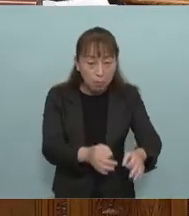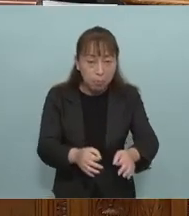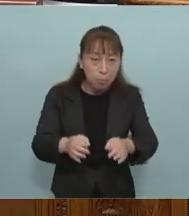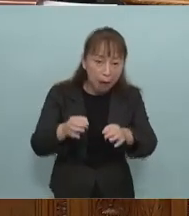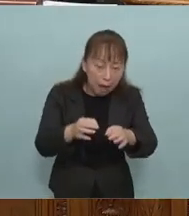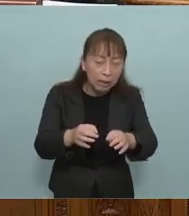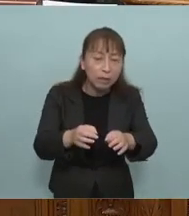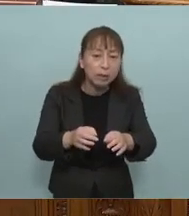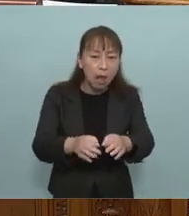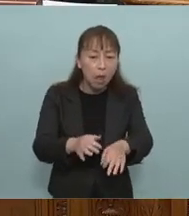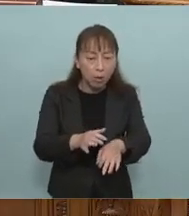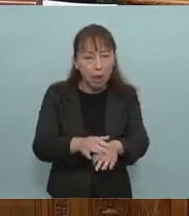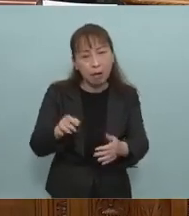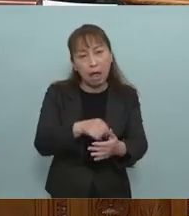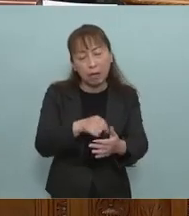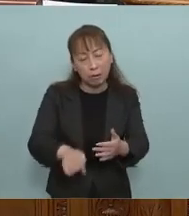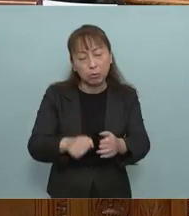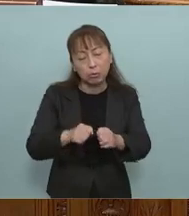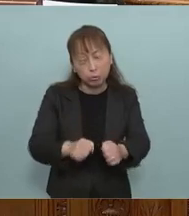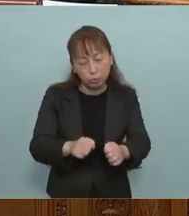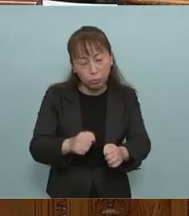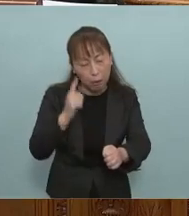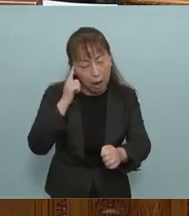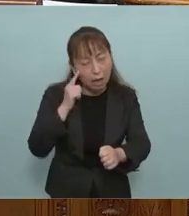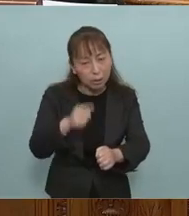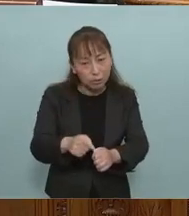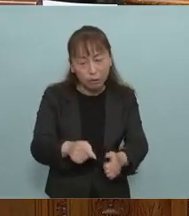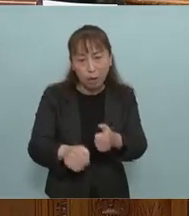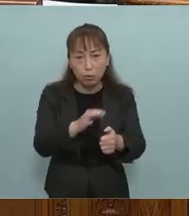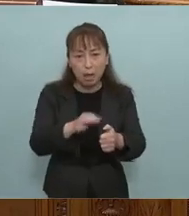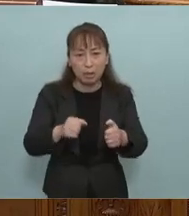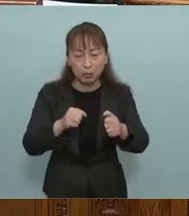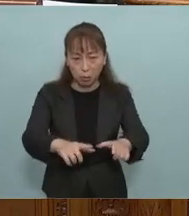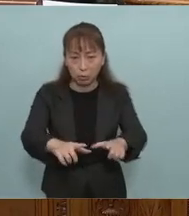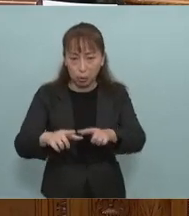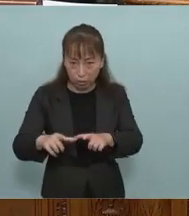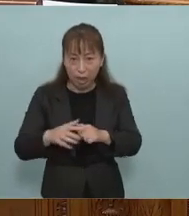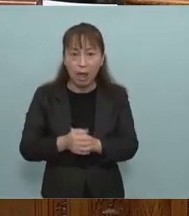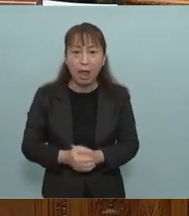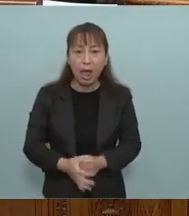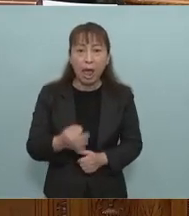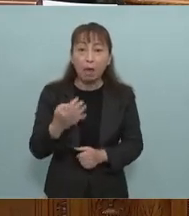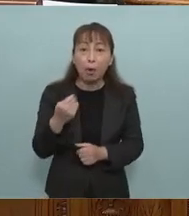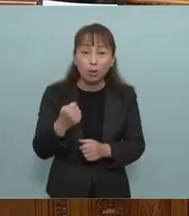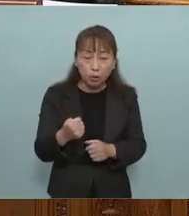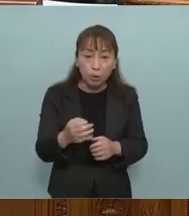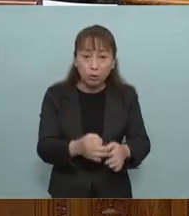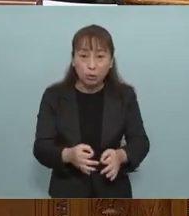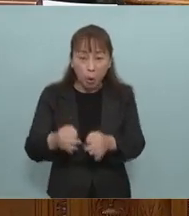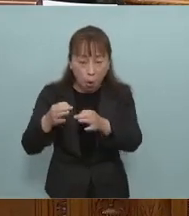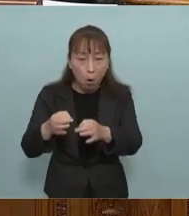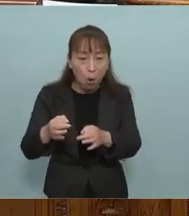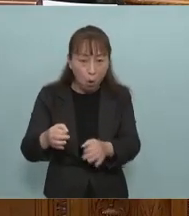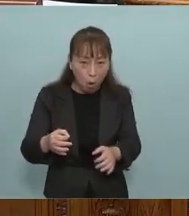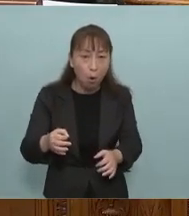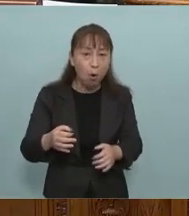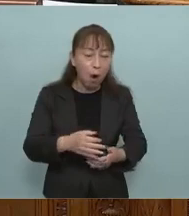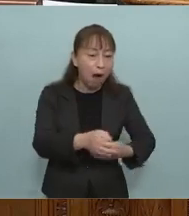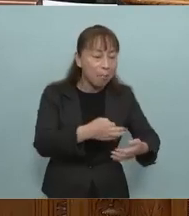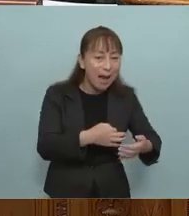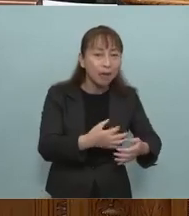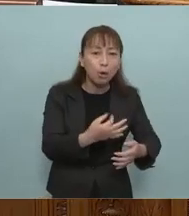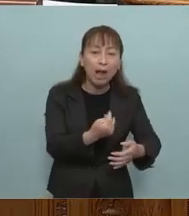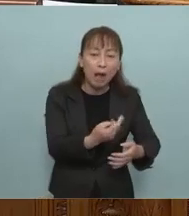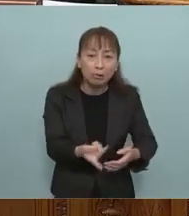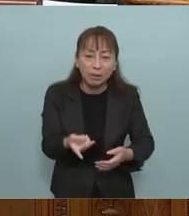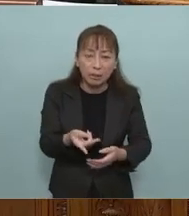が5割以上に上っています。本来であれば、コスト増を適切に価格転嫁することで、成長